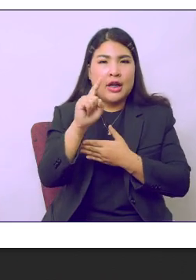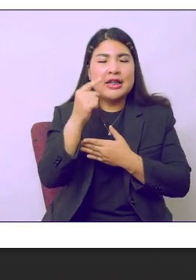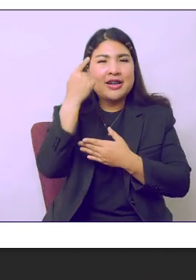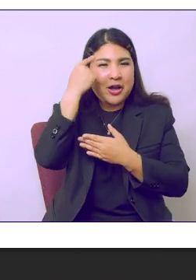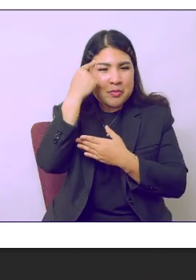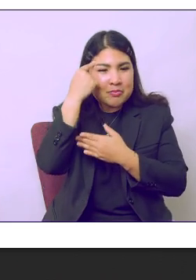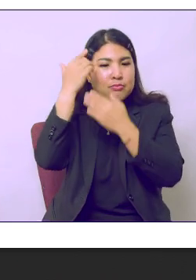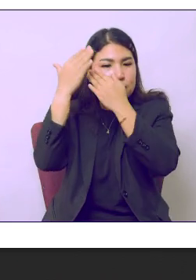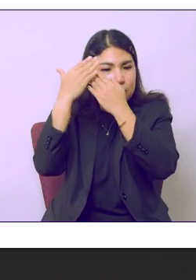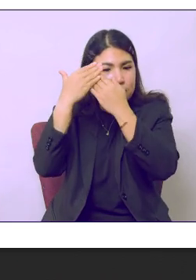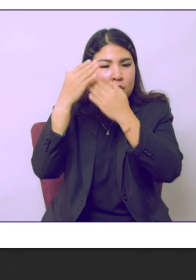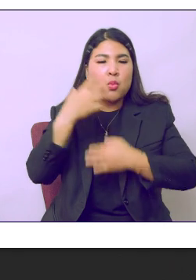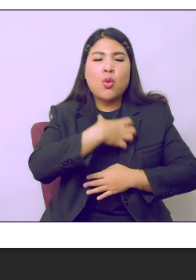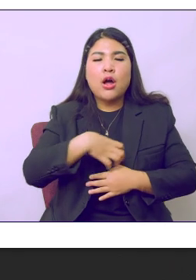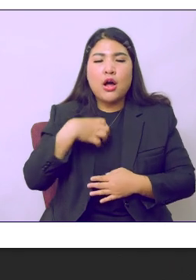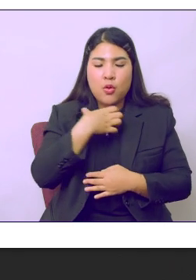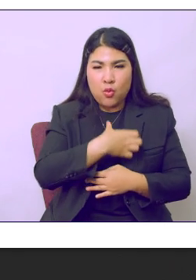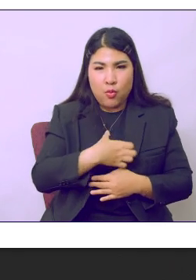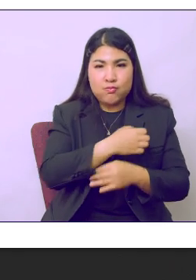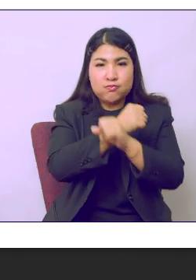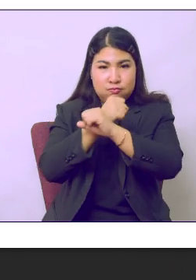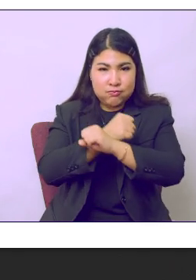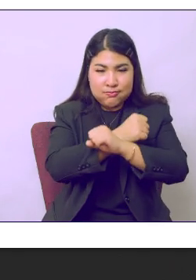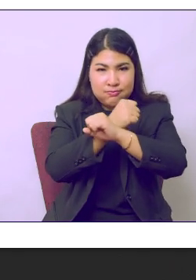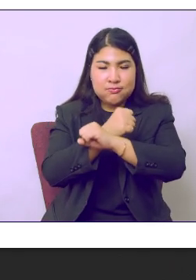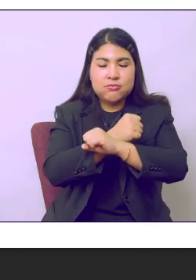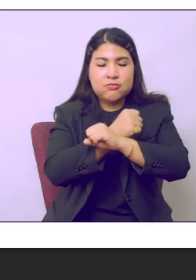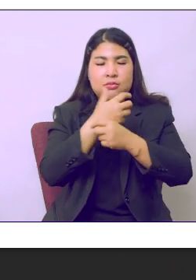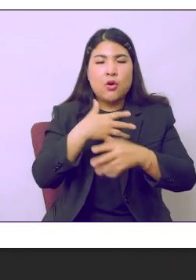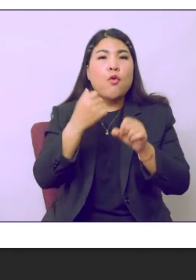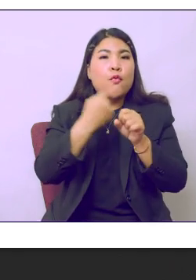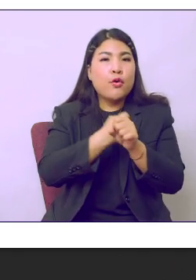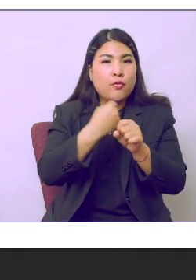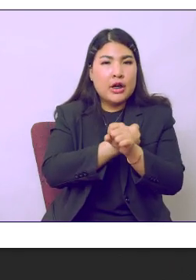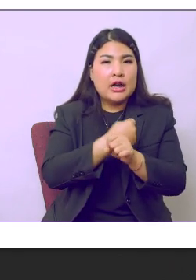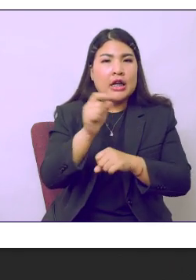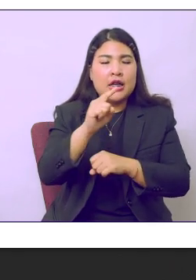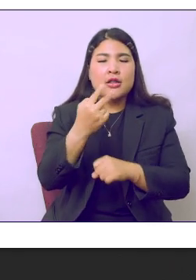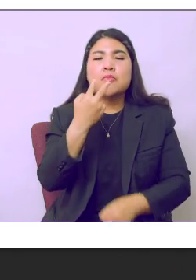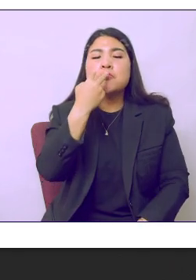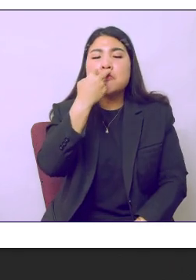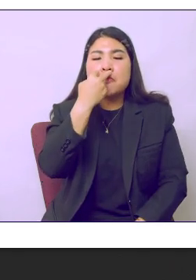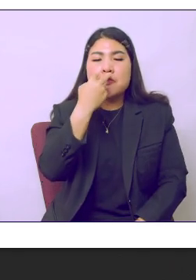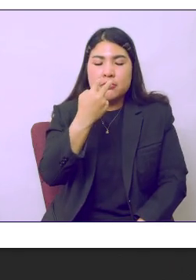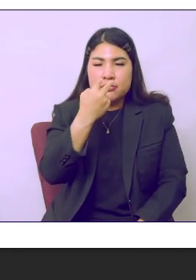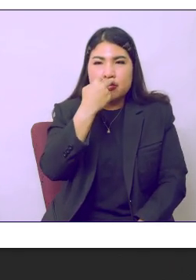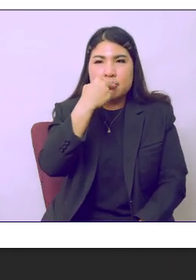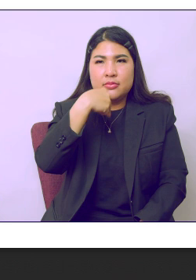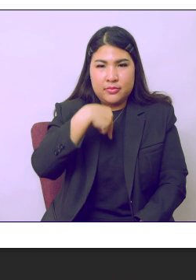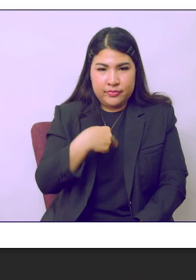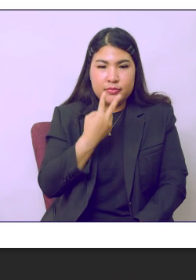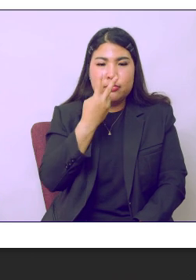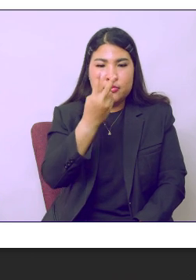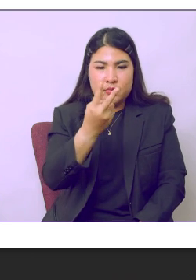สมาธินะครับและควบคุมอารมณ์นะครับฝึกโยคะอ่าโดยการช่วยอ่าใช้หายใจเนี่ยนะครับในการ